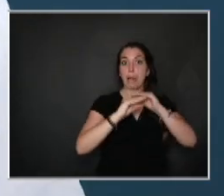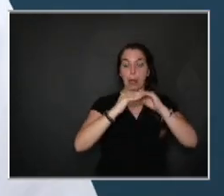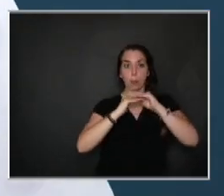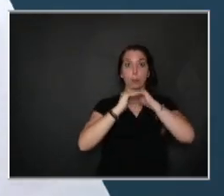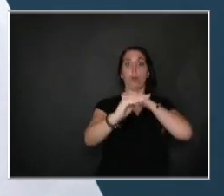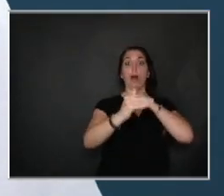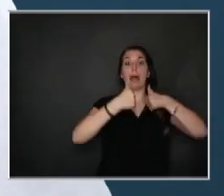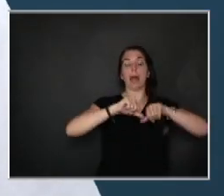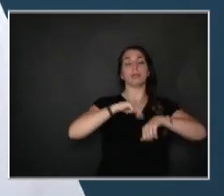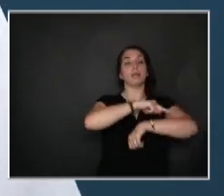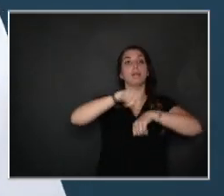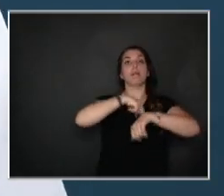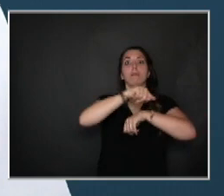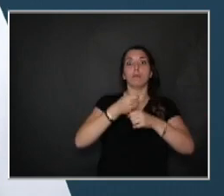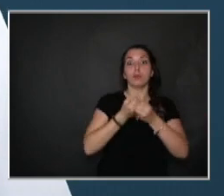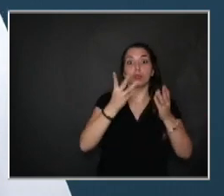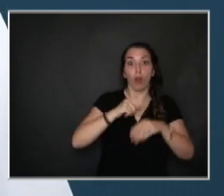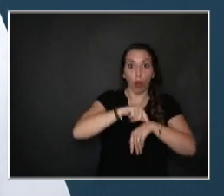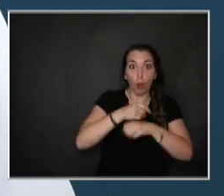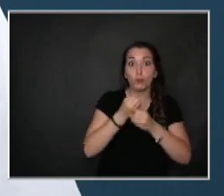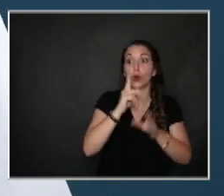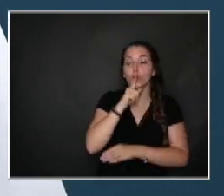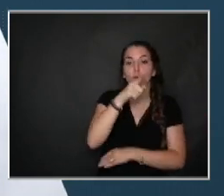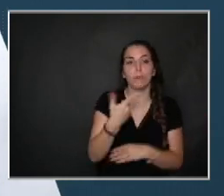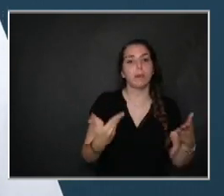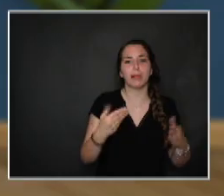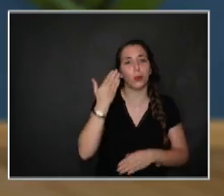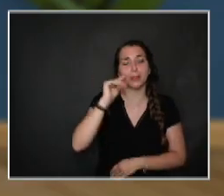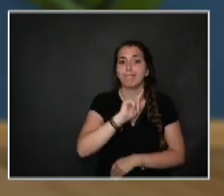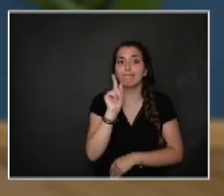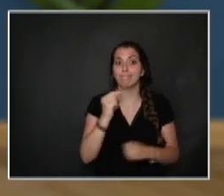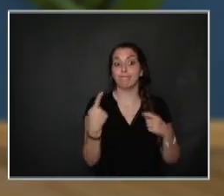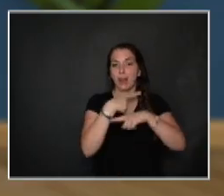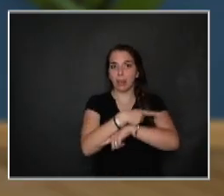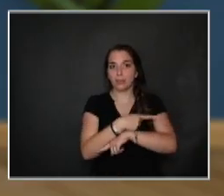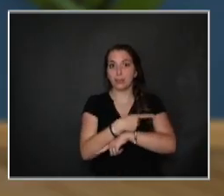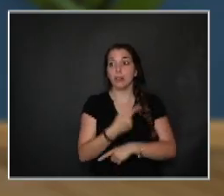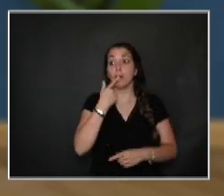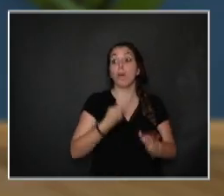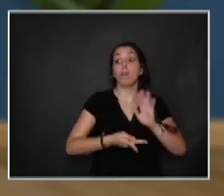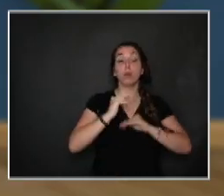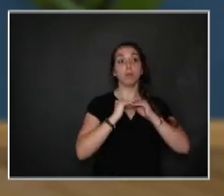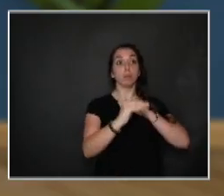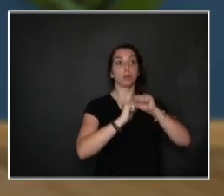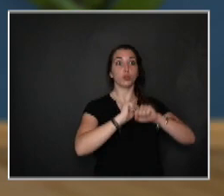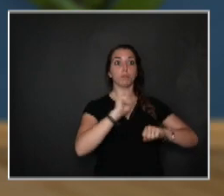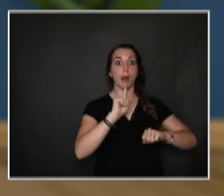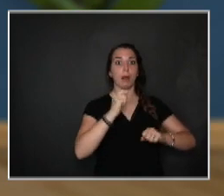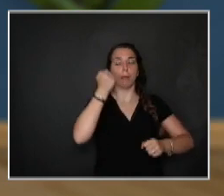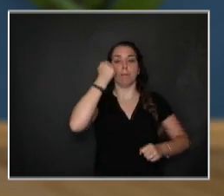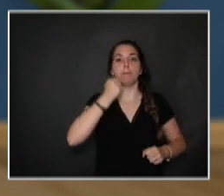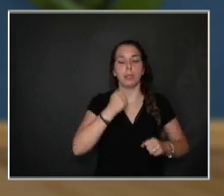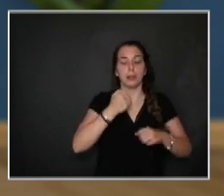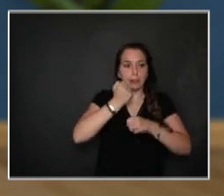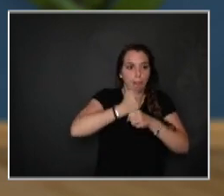rester comme ça des heures, des jours entiers. Alors que maintenant, on sait que ce n'est pas bon. Plus on immobilise les gens, moins bien ils vont reprendre leur